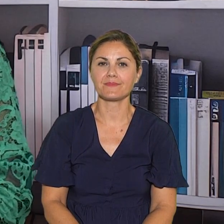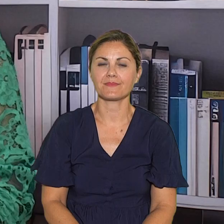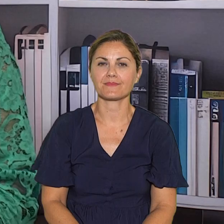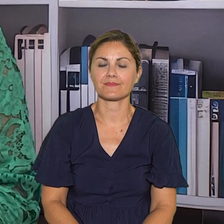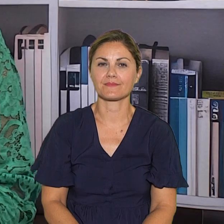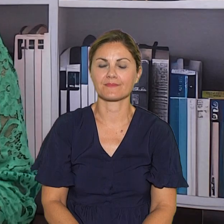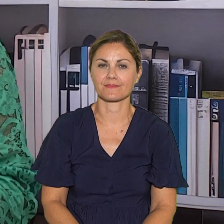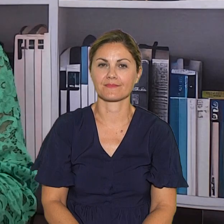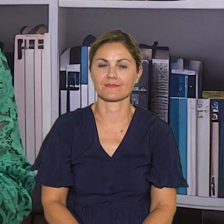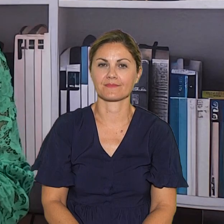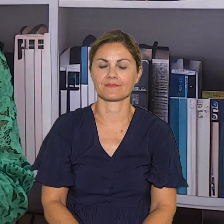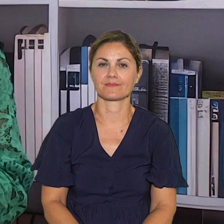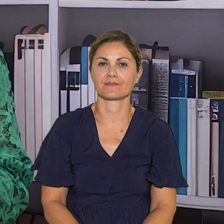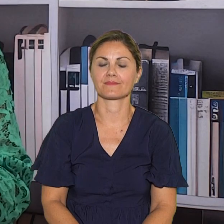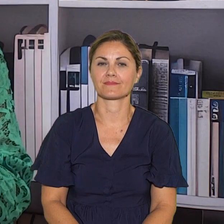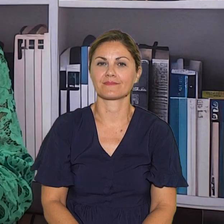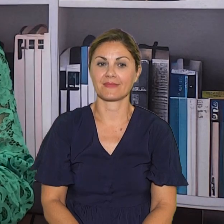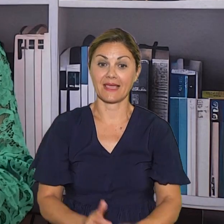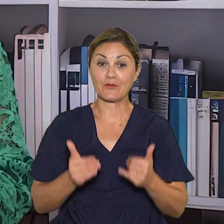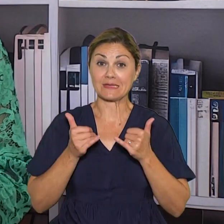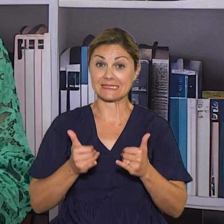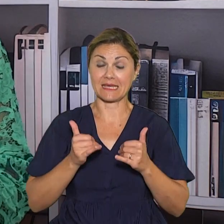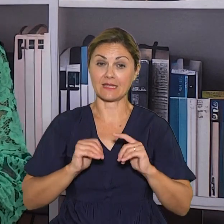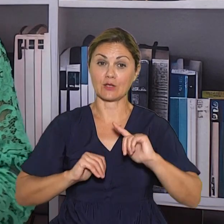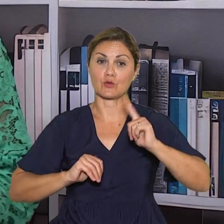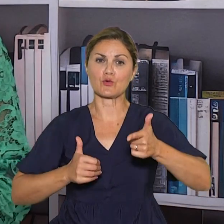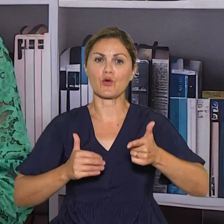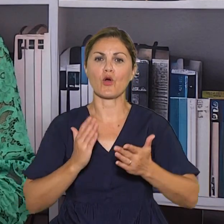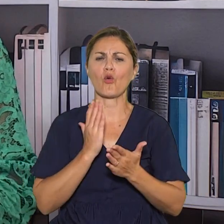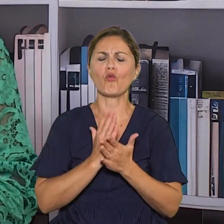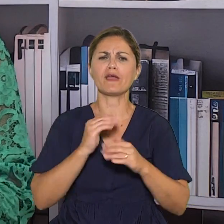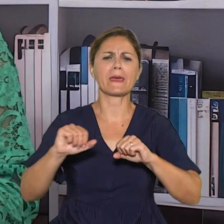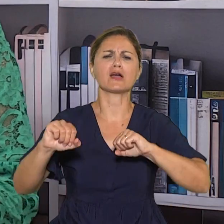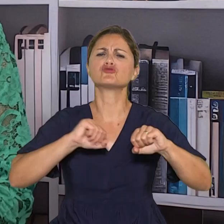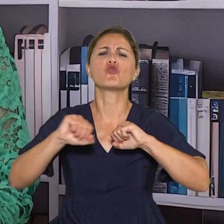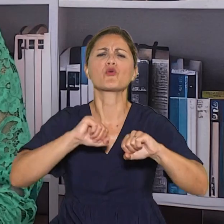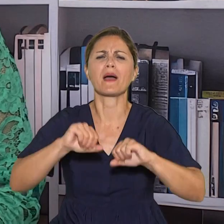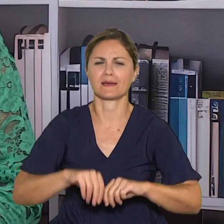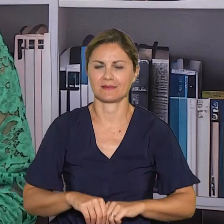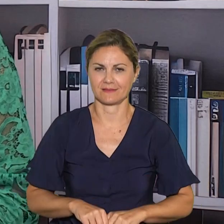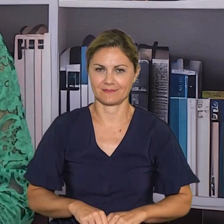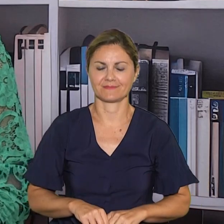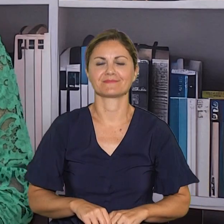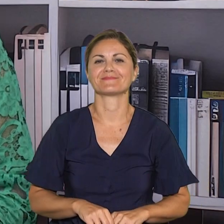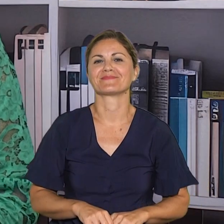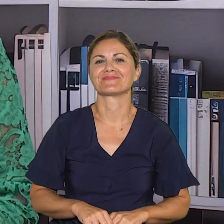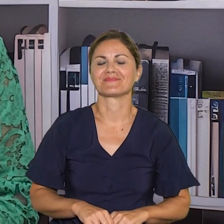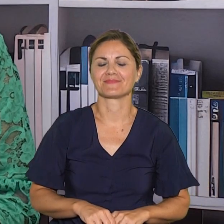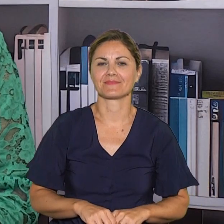Ovo je priša, mi smo uvijek u nekoj priši i onda sam ja napisala jednu od